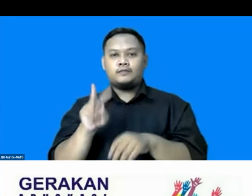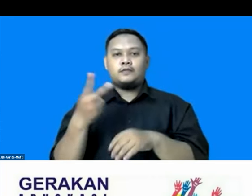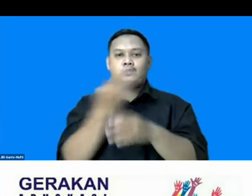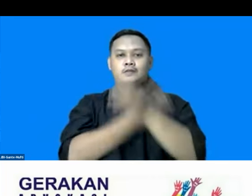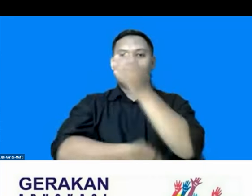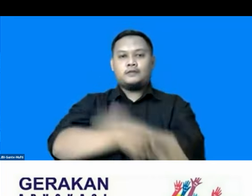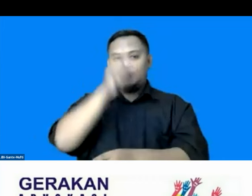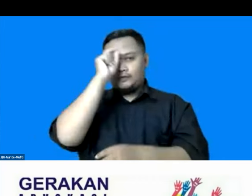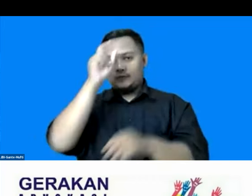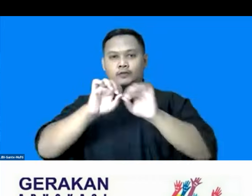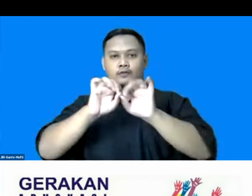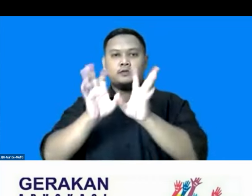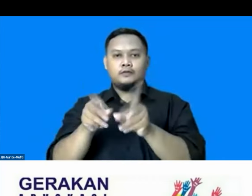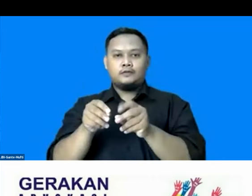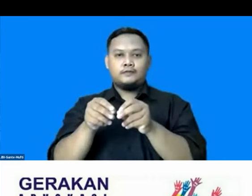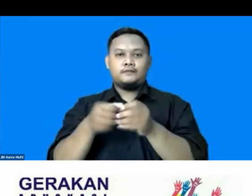Disabilitas untuk Inklusi,